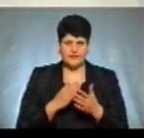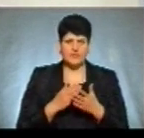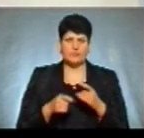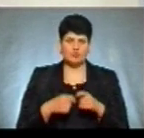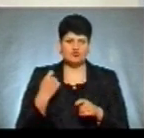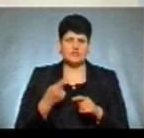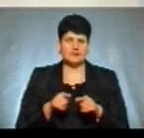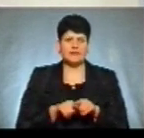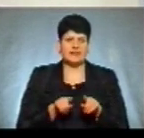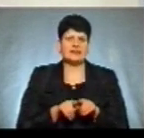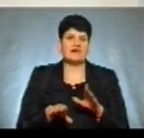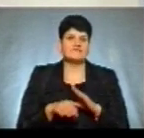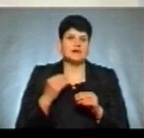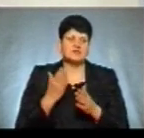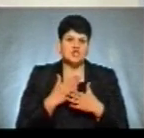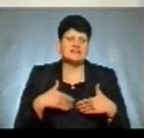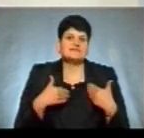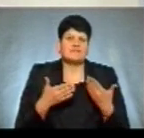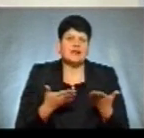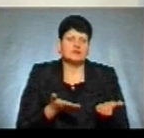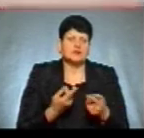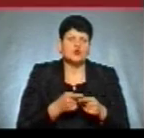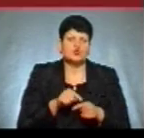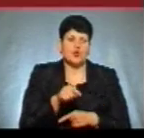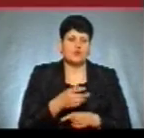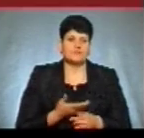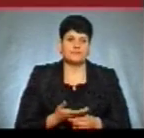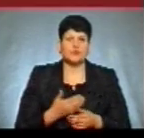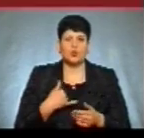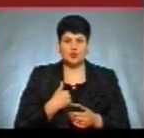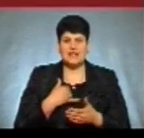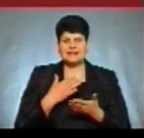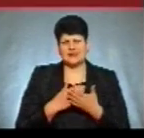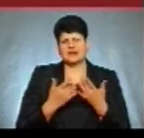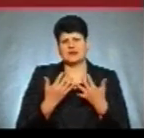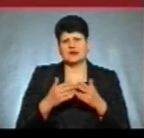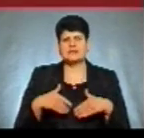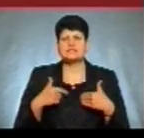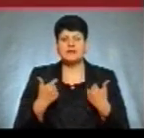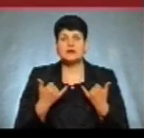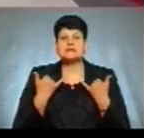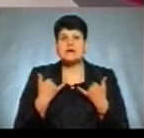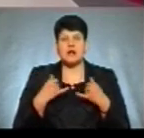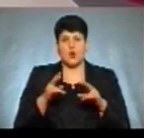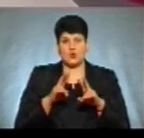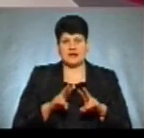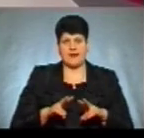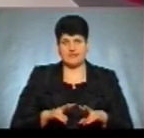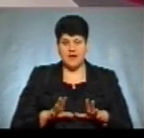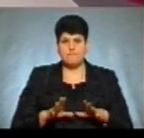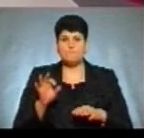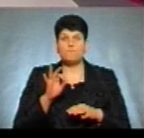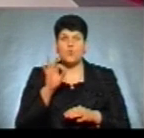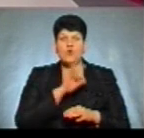І чи є звернення до вас з цього приводу? У нас є декілька звернень, які ми зараз розглядаємо, якраз про